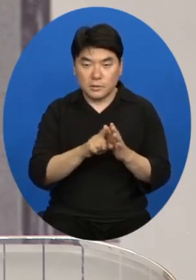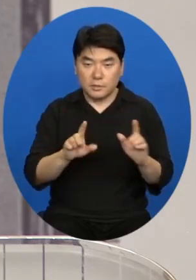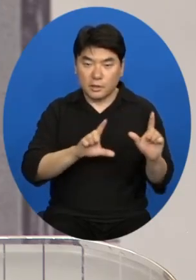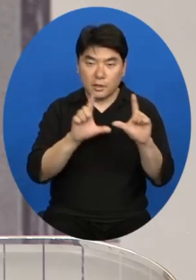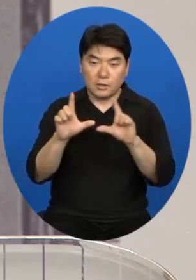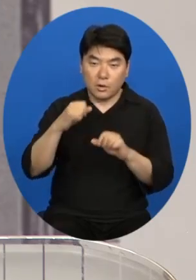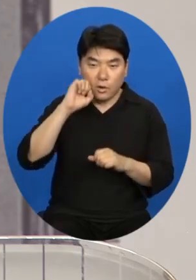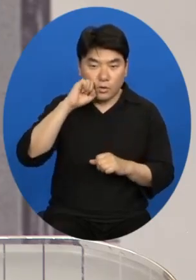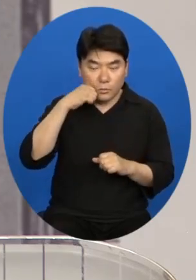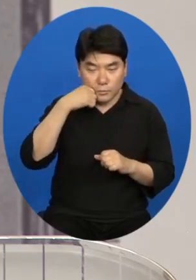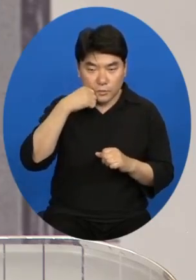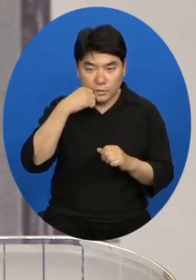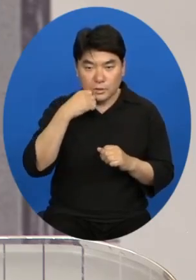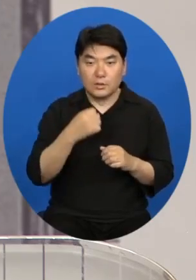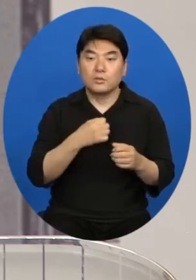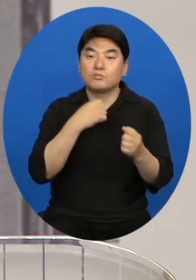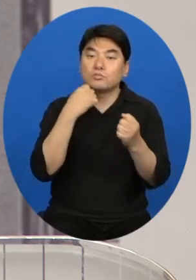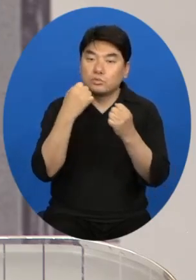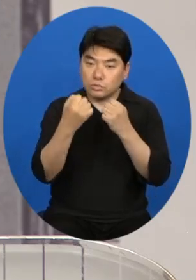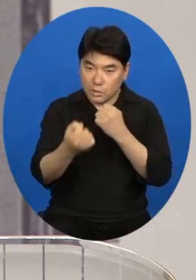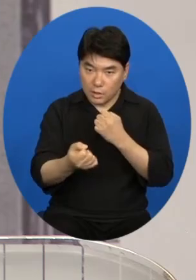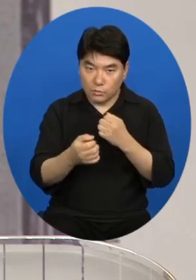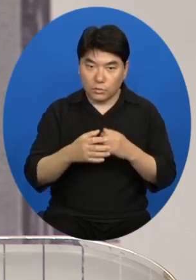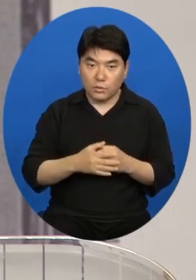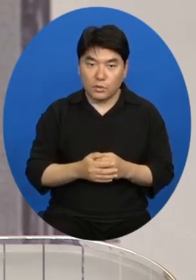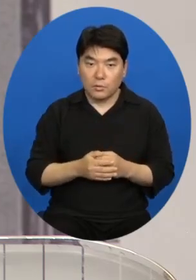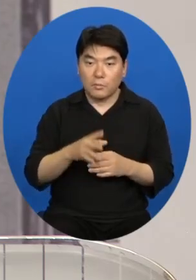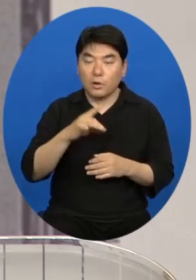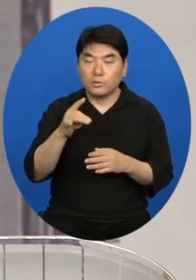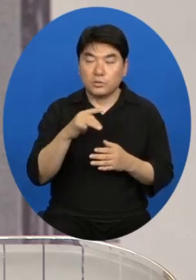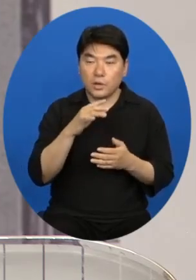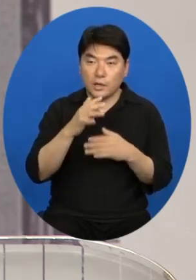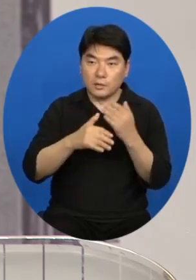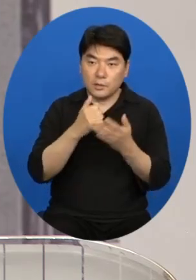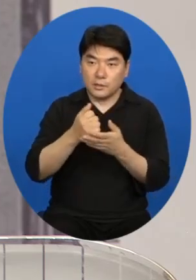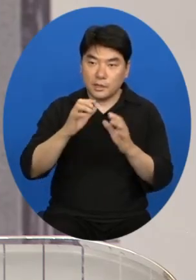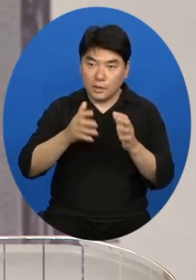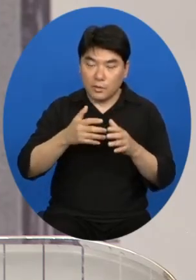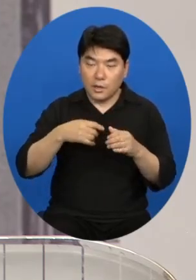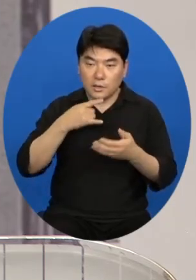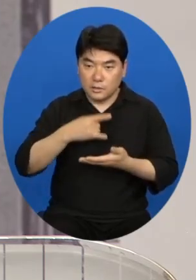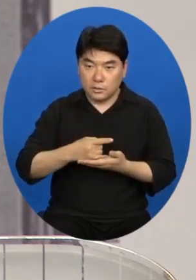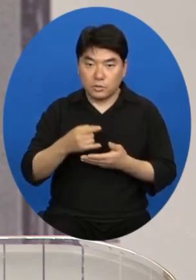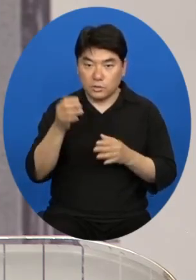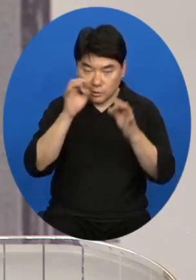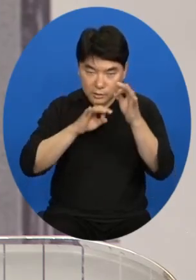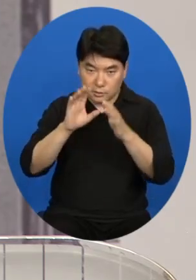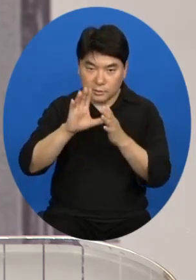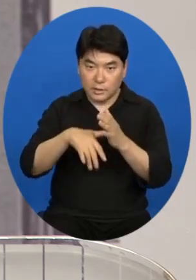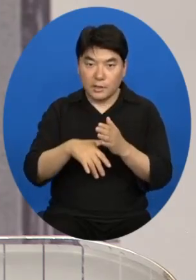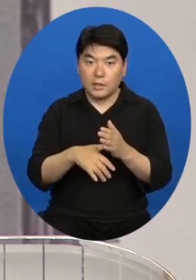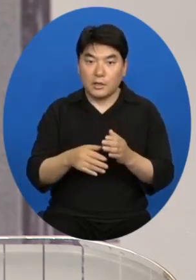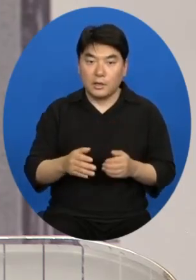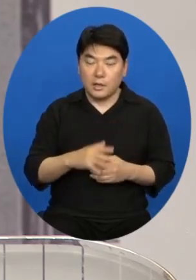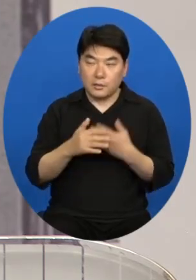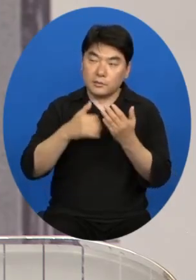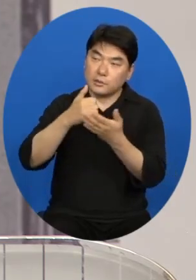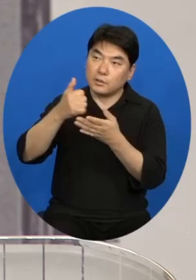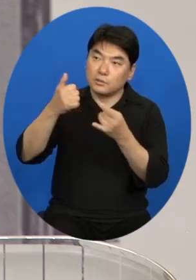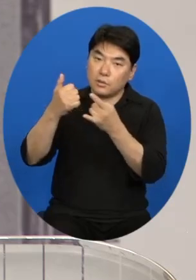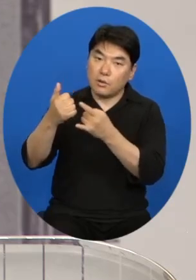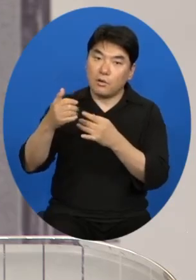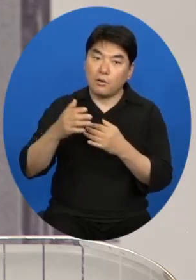환경이라 할지라도 먼저 그의 나라를 의의를 구하고 하나님을 사랑하는 마음으로 나아갈 때 하나님이 여러분들에게 뭐라고